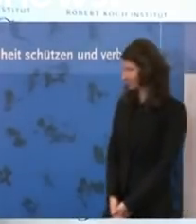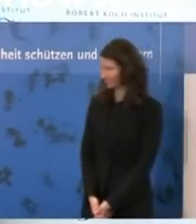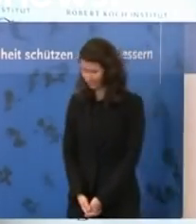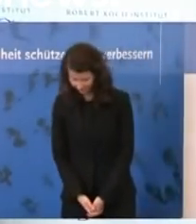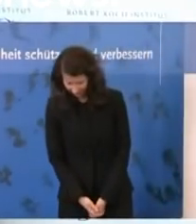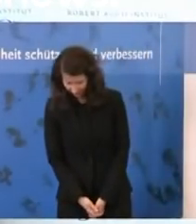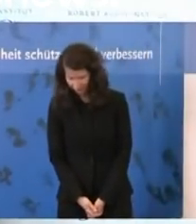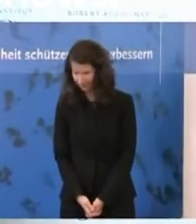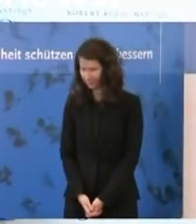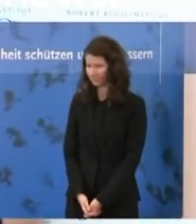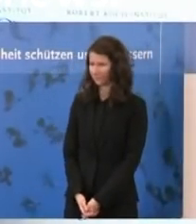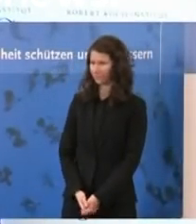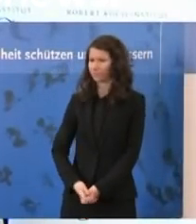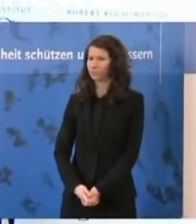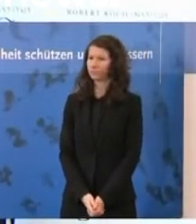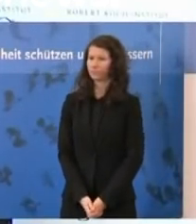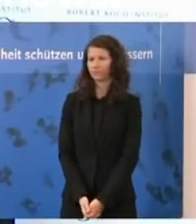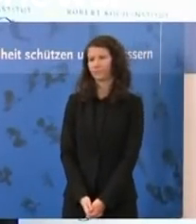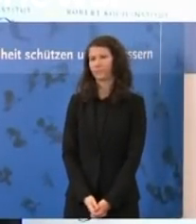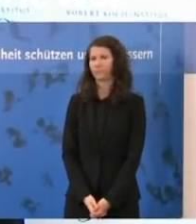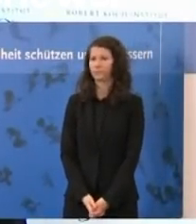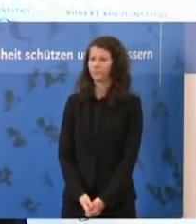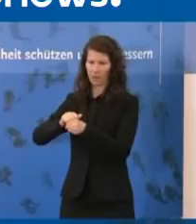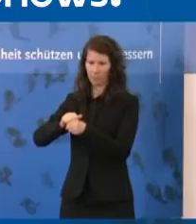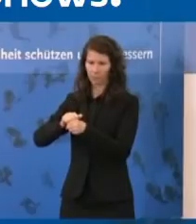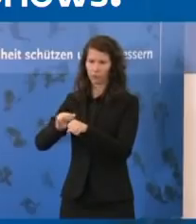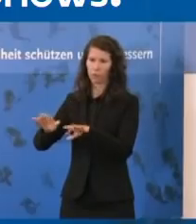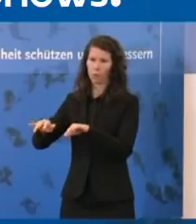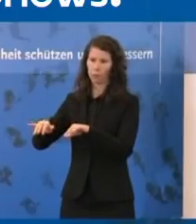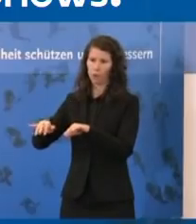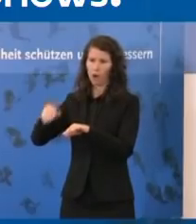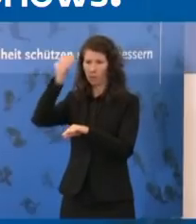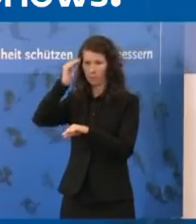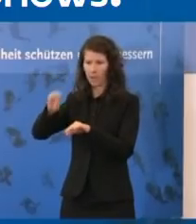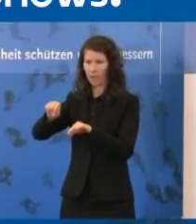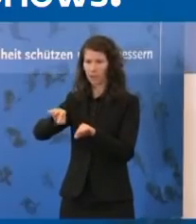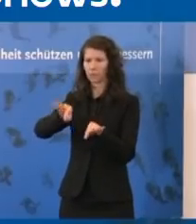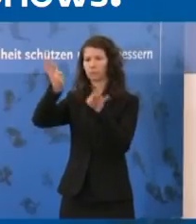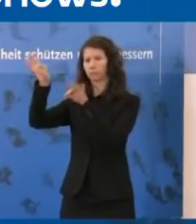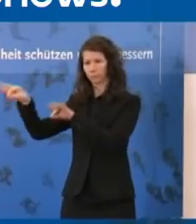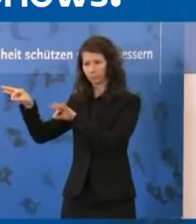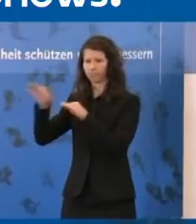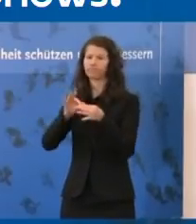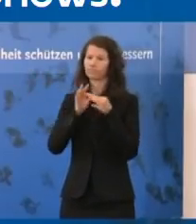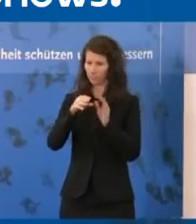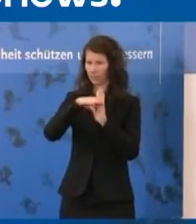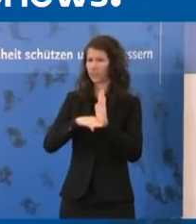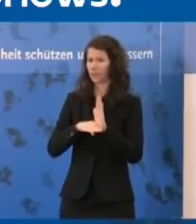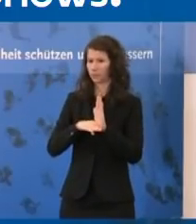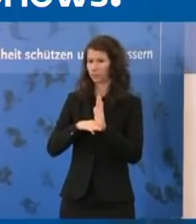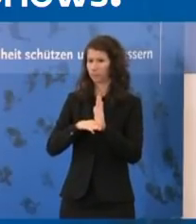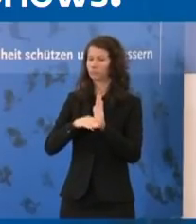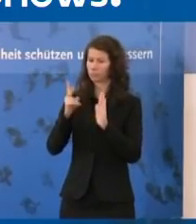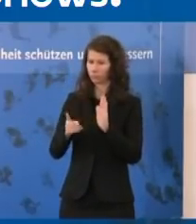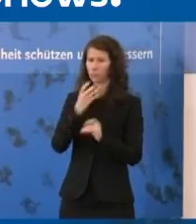Das Robert-Koch-Institut warnt angesichts der Coronavirus-Pandemie vor einer Überlastung des Gesundheitssystems in Deutschland.